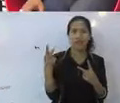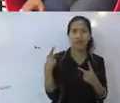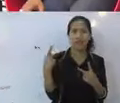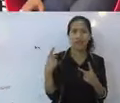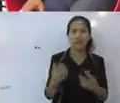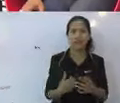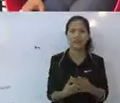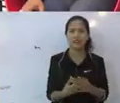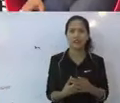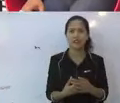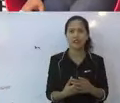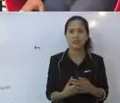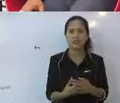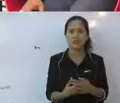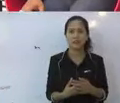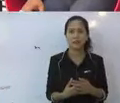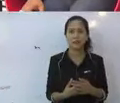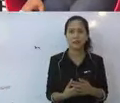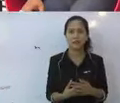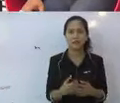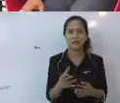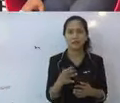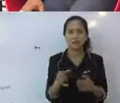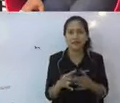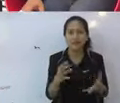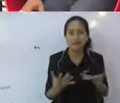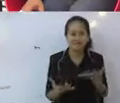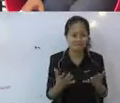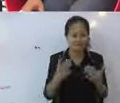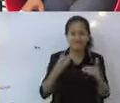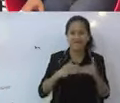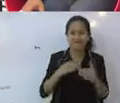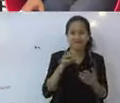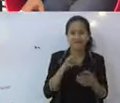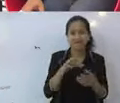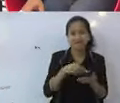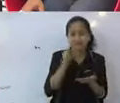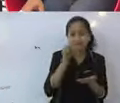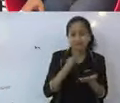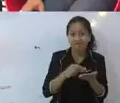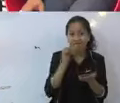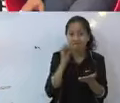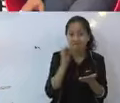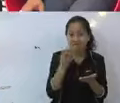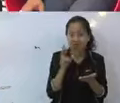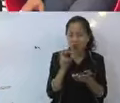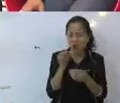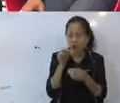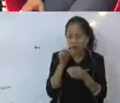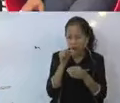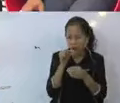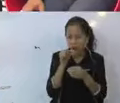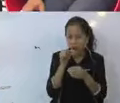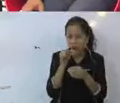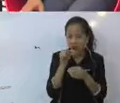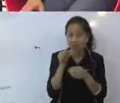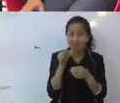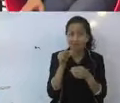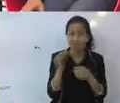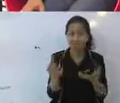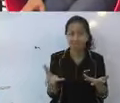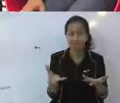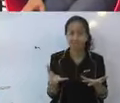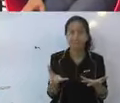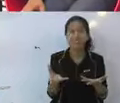tayo pwedeng magpalit. Imbis na mag-tichirya, ito na lang yung pakainin mo. Imbis na mag-soda, tubig na lang. Ganun ba? Yun. Ganun. I